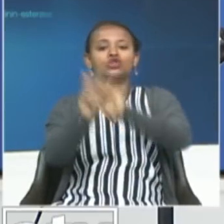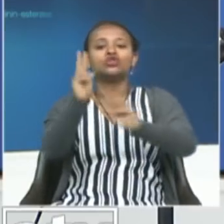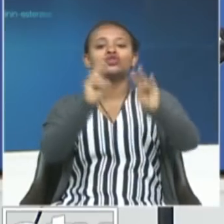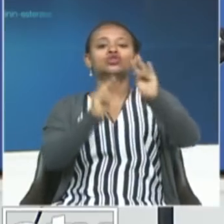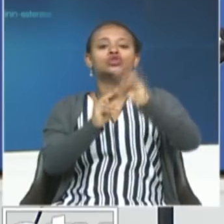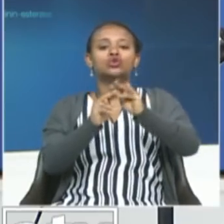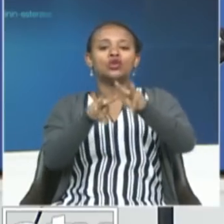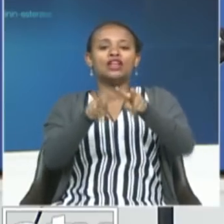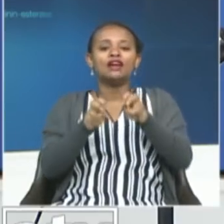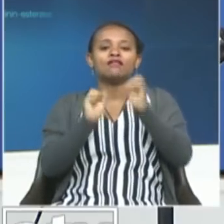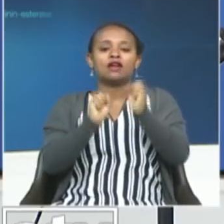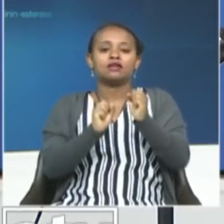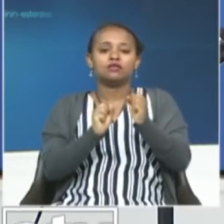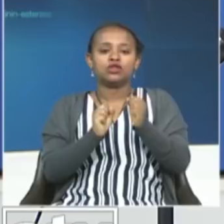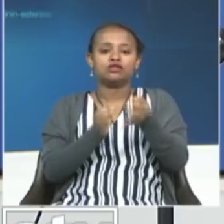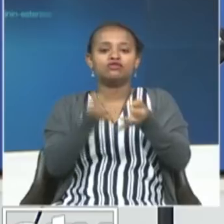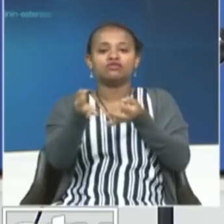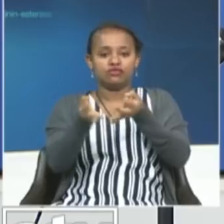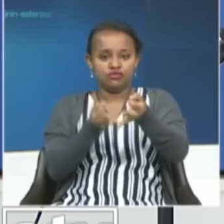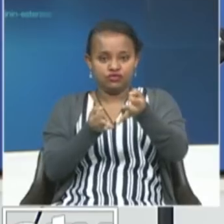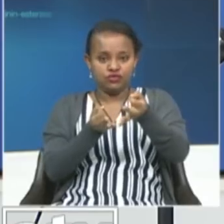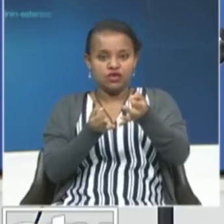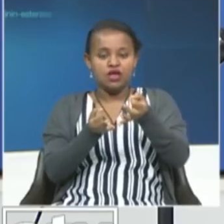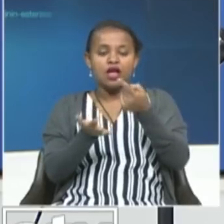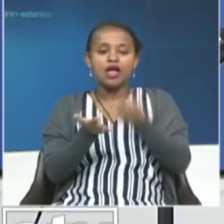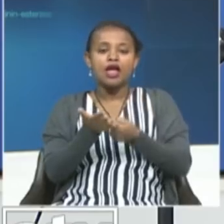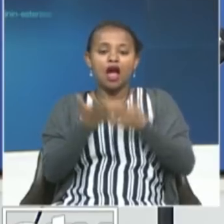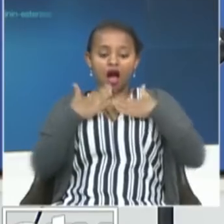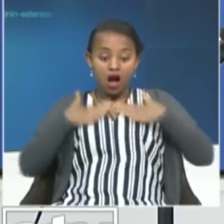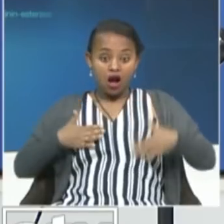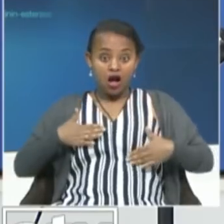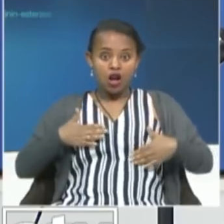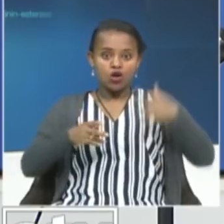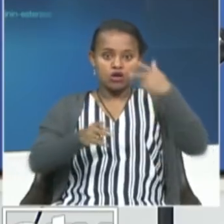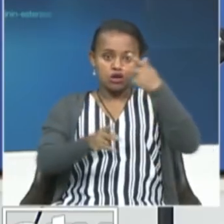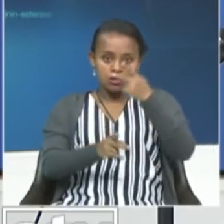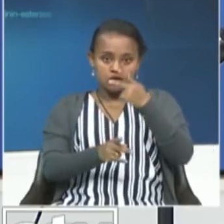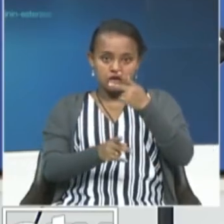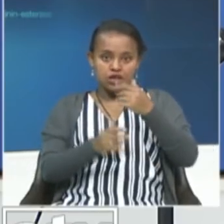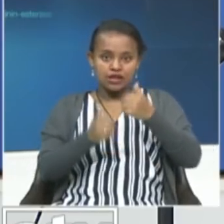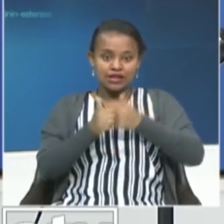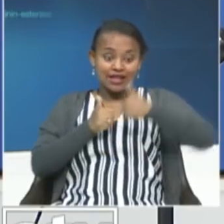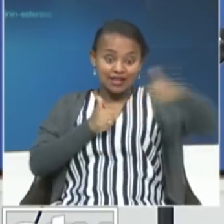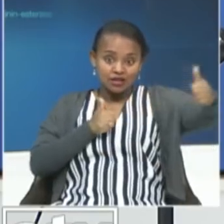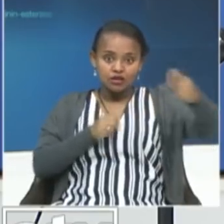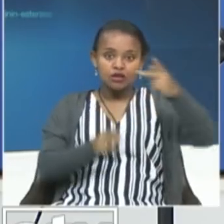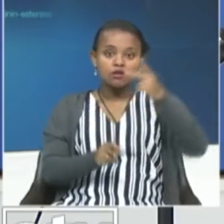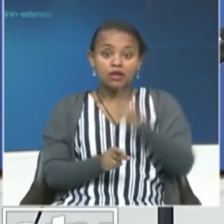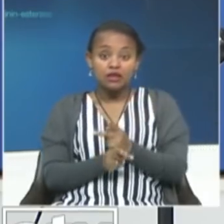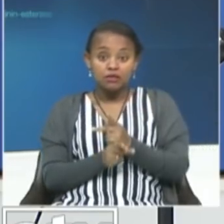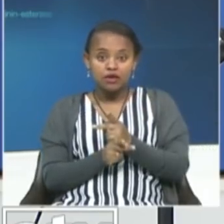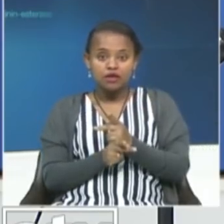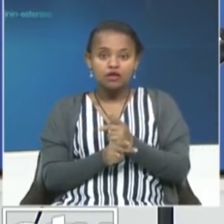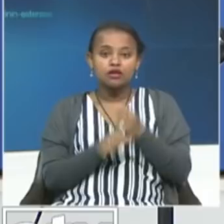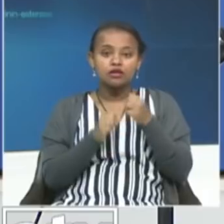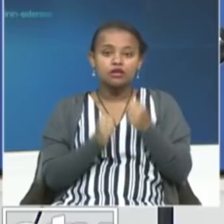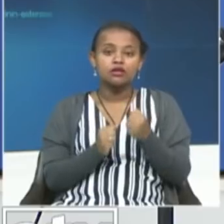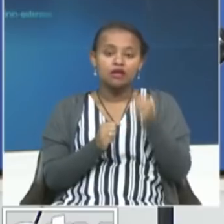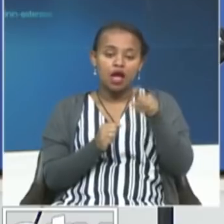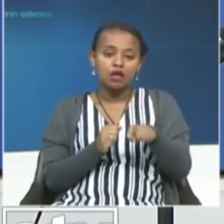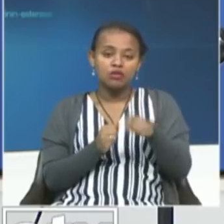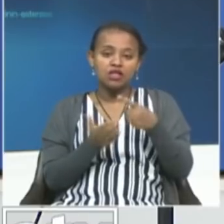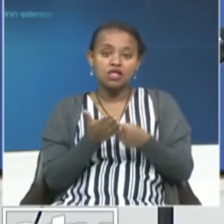እንደሚችል ተገልጿል። ይሄ አካላዊ ርቀትን መጠበቅ የሚያስፈልገው እንደዚህ አይነት ሰዎችም ጋር በሚንቀርቡበት ጊዜ